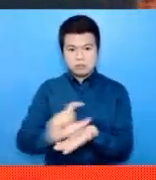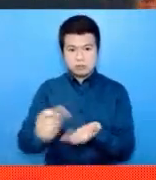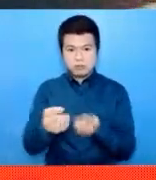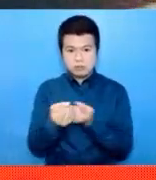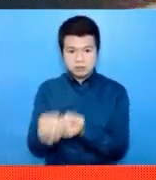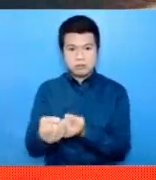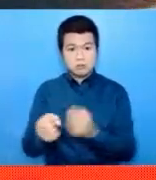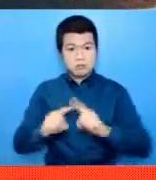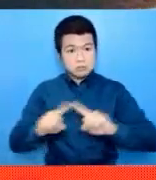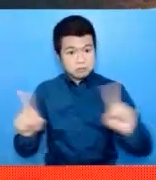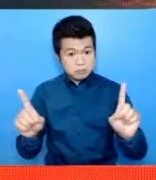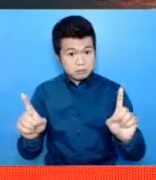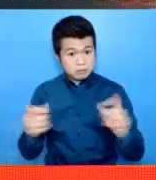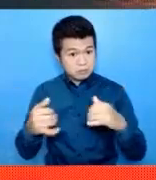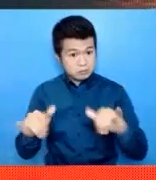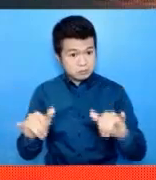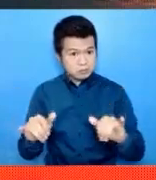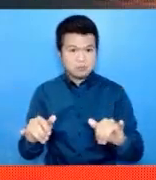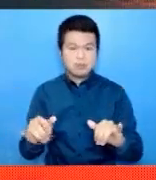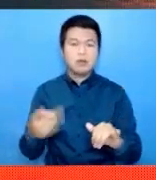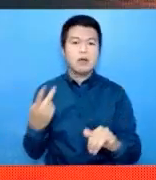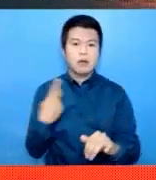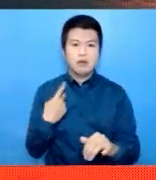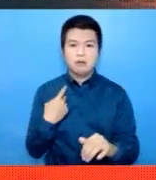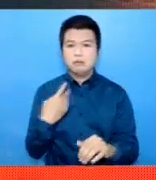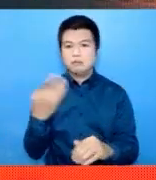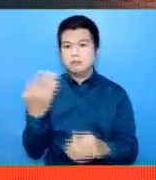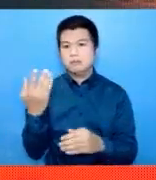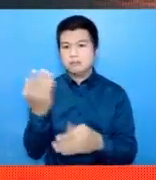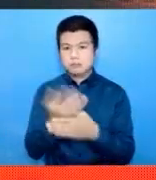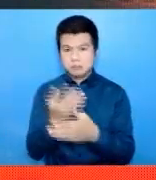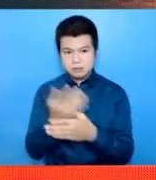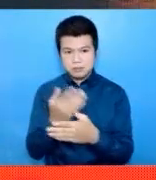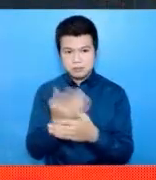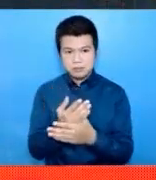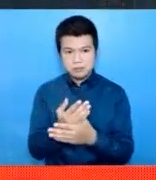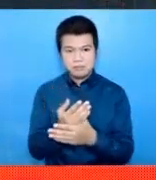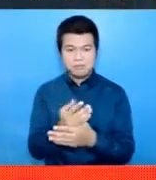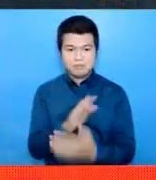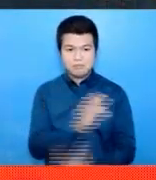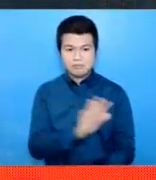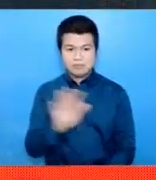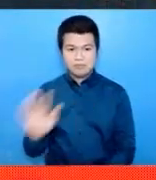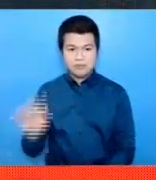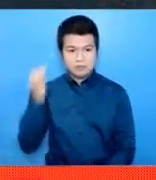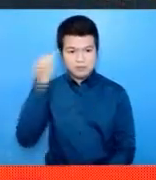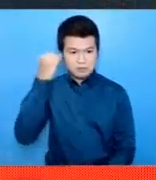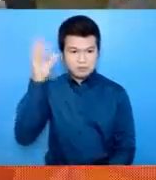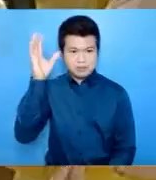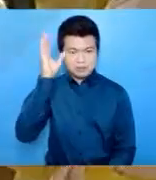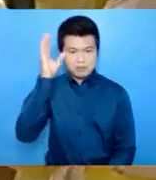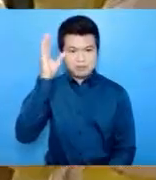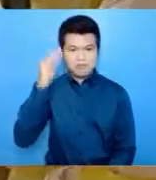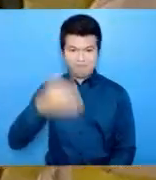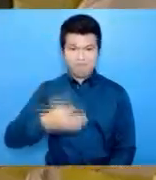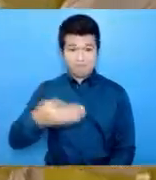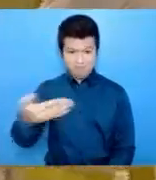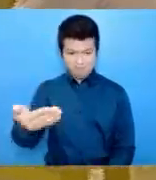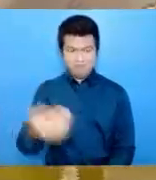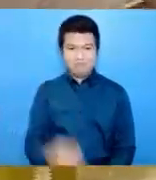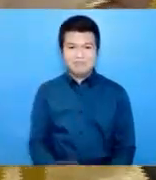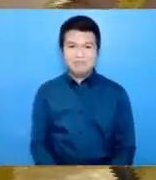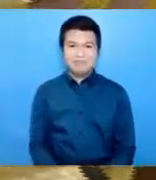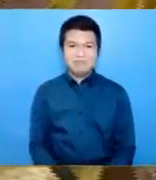rin naiwasan ang ilang aberya. Nasa frontline ng balitang yan si JC Cosico.